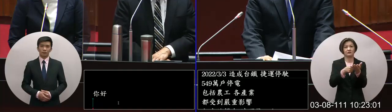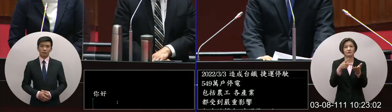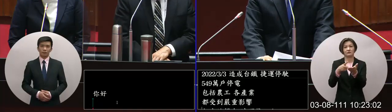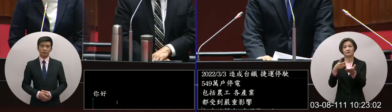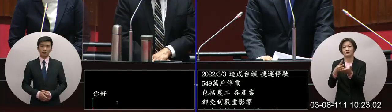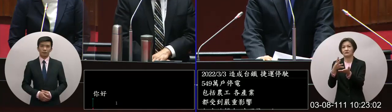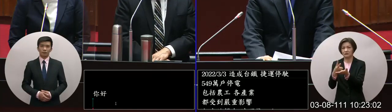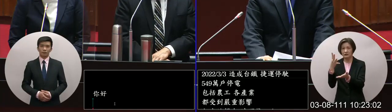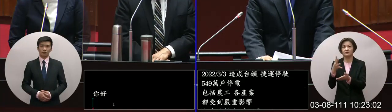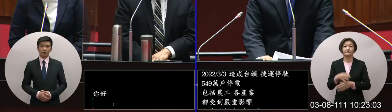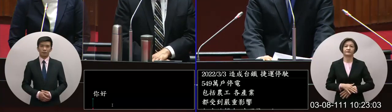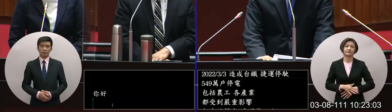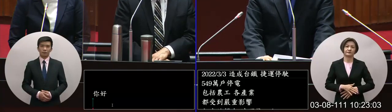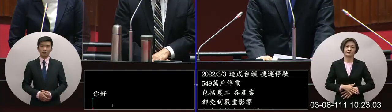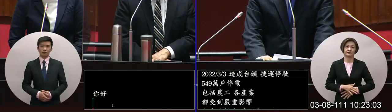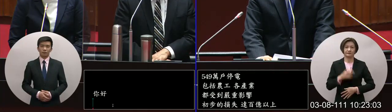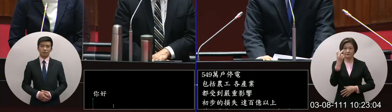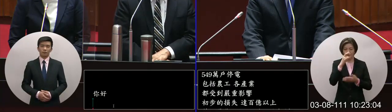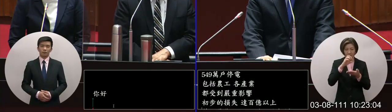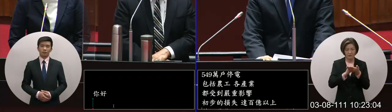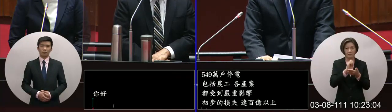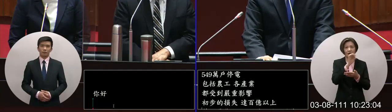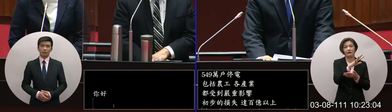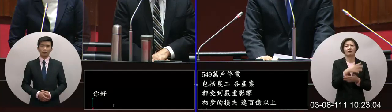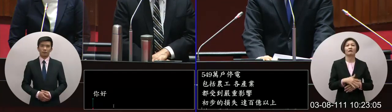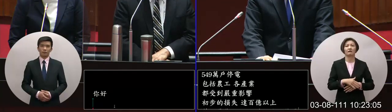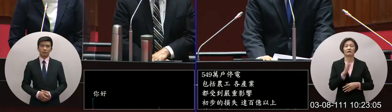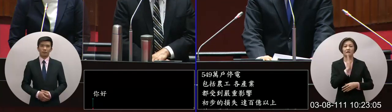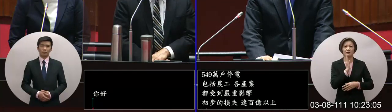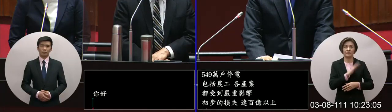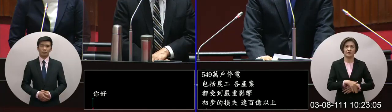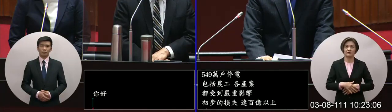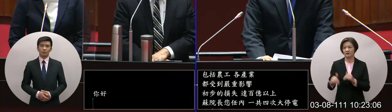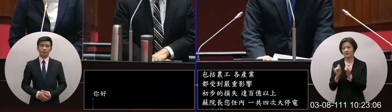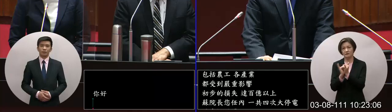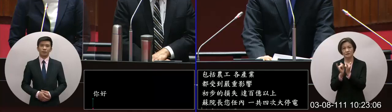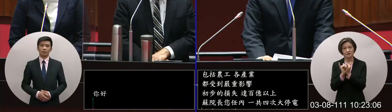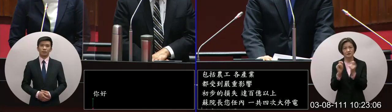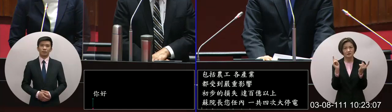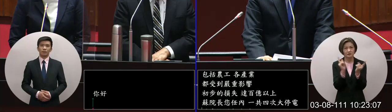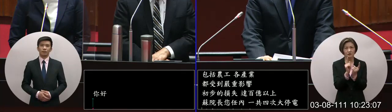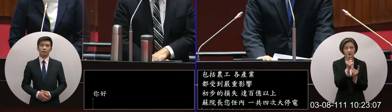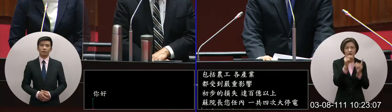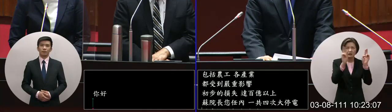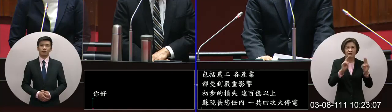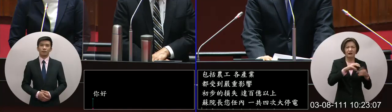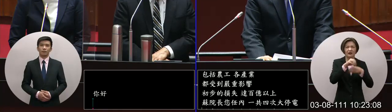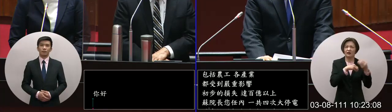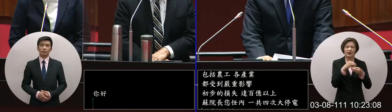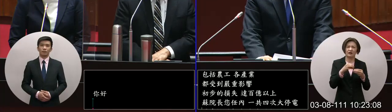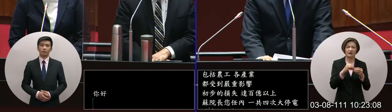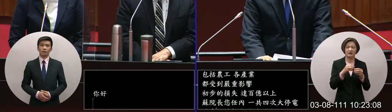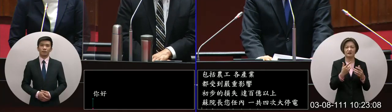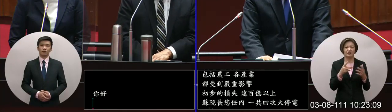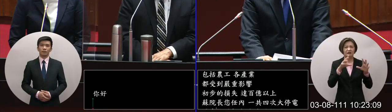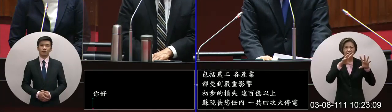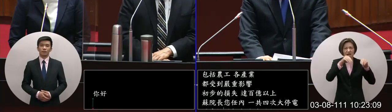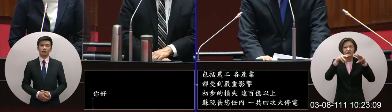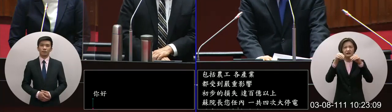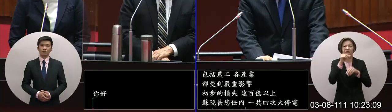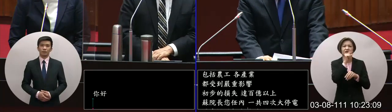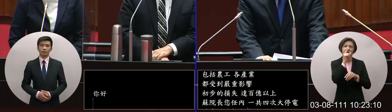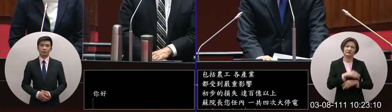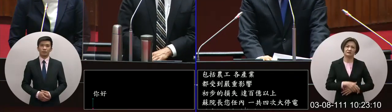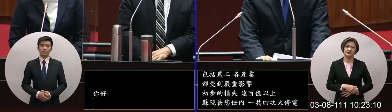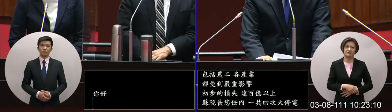我想再多的检讨报告都不能减少民众对于供电不稳的疑虑，因为停